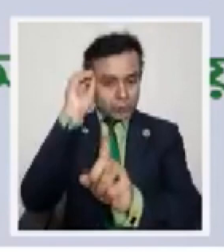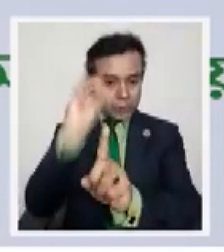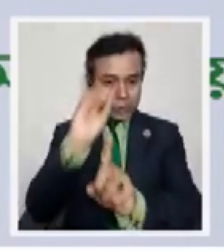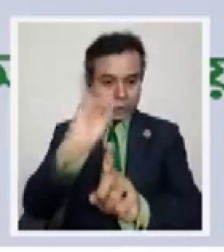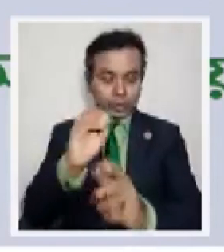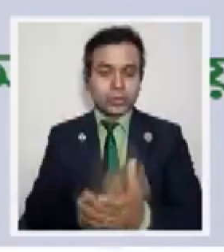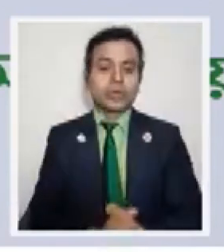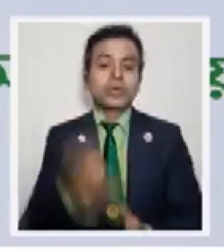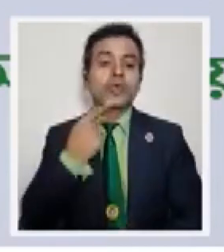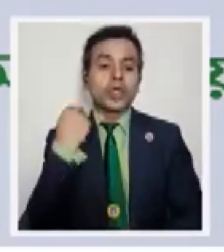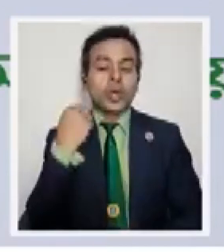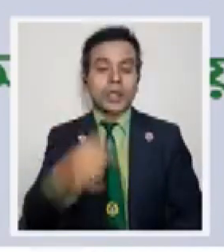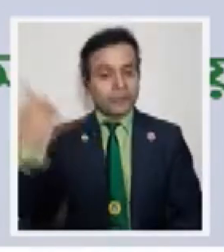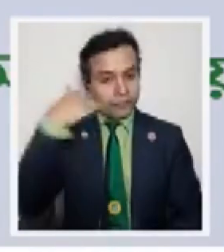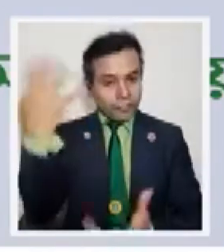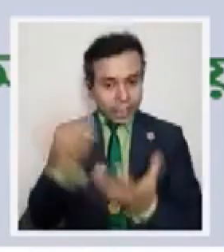2,92,666টি।